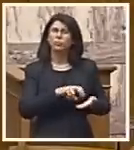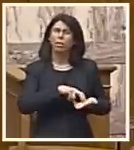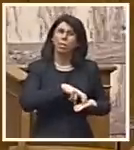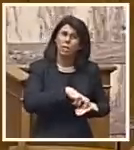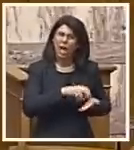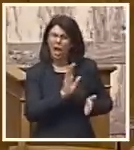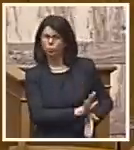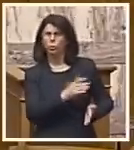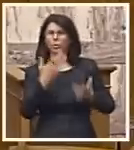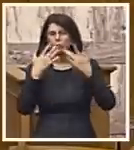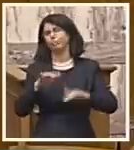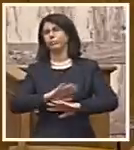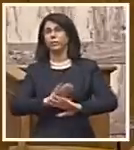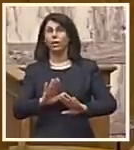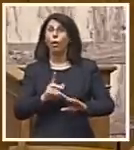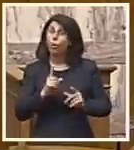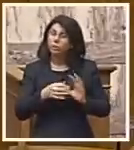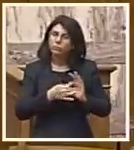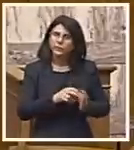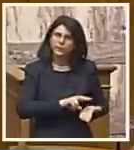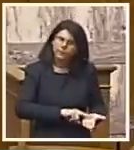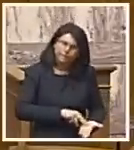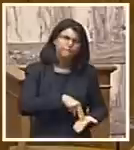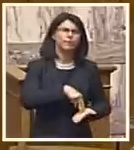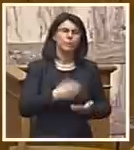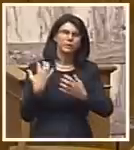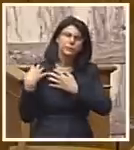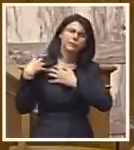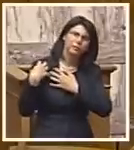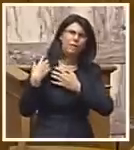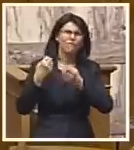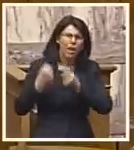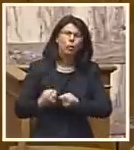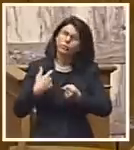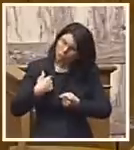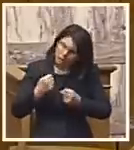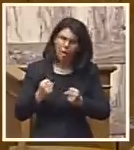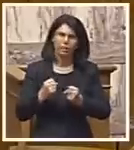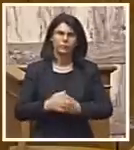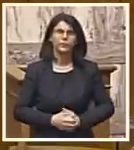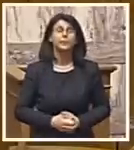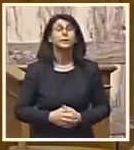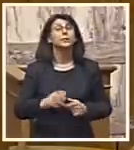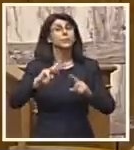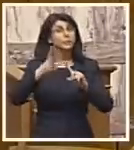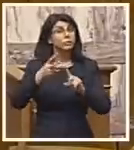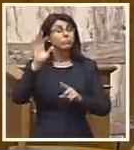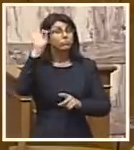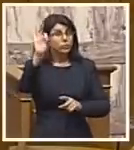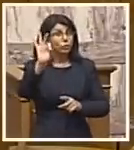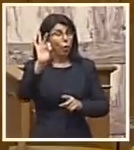μην φυγομαχείς, αλλά να τη σηκώνεις την Ελλάδα στην πλάτη σου. Τρίτος στόχος σε αυτό το δύσκολο